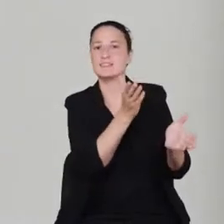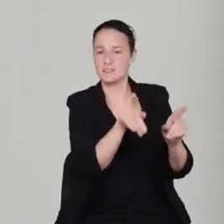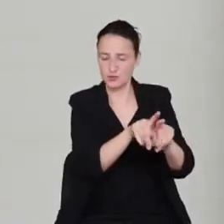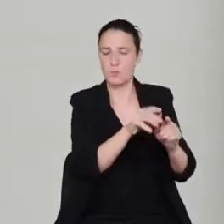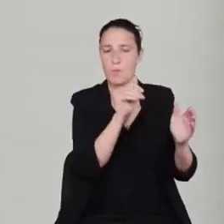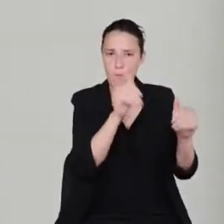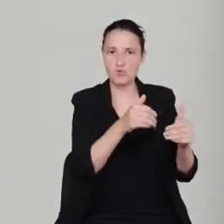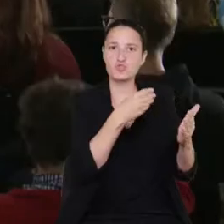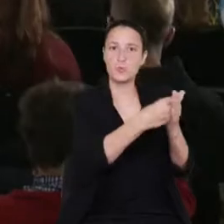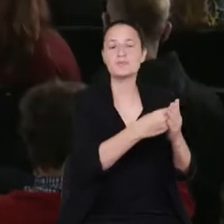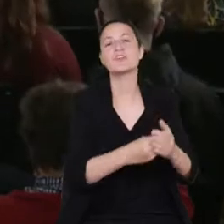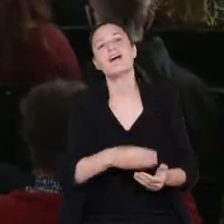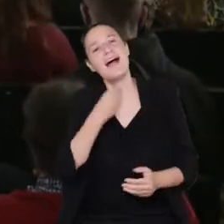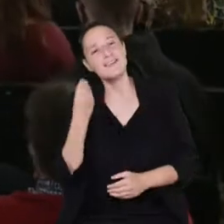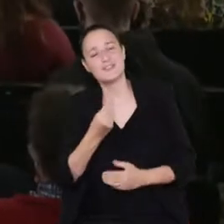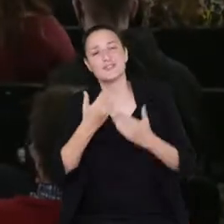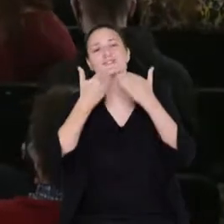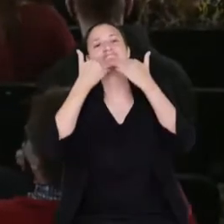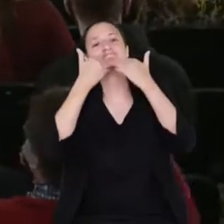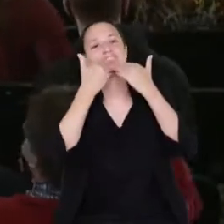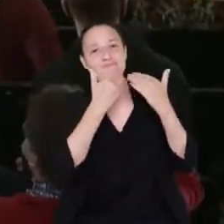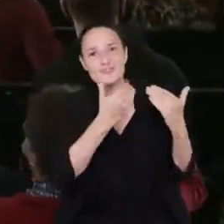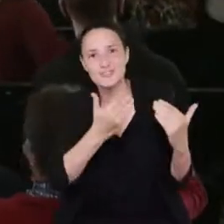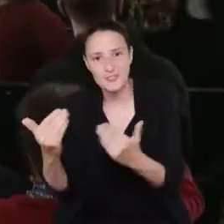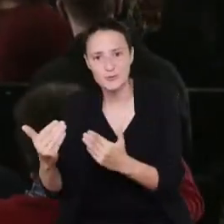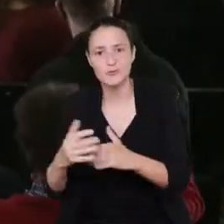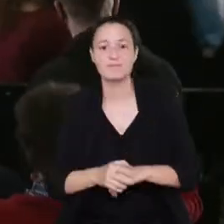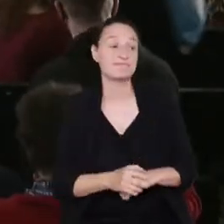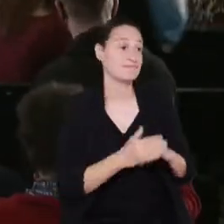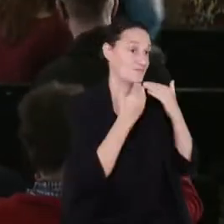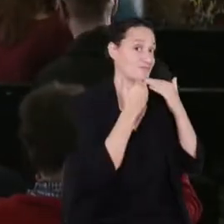Państwu dziękuję. Dziękuję bardzo.